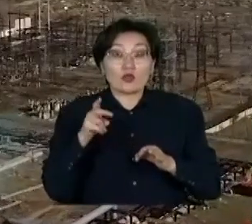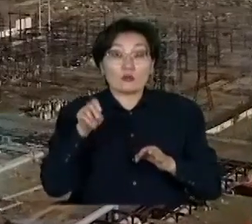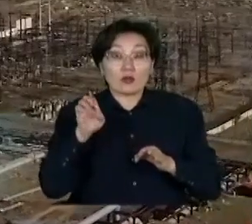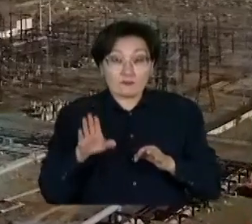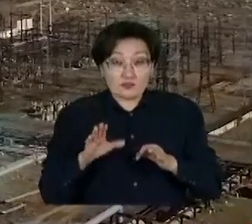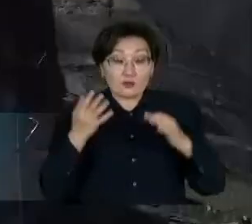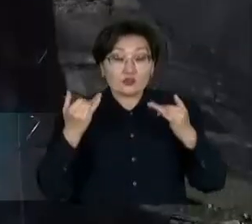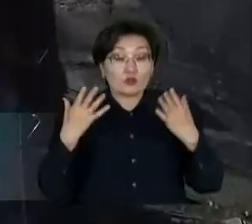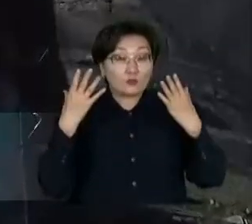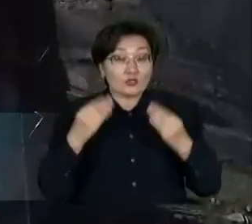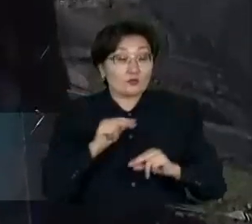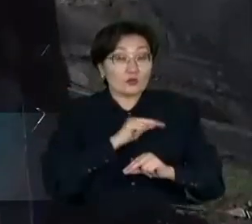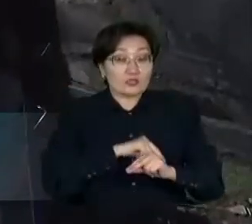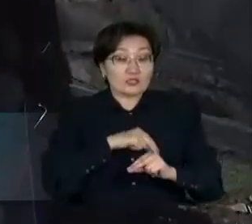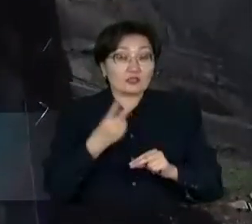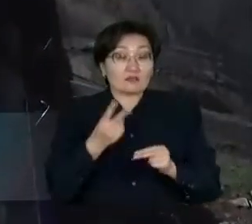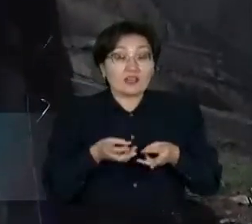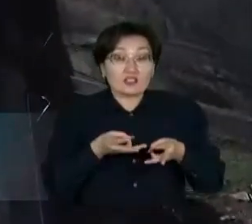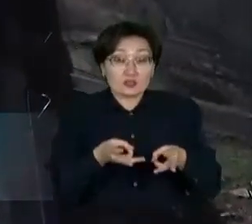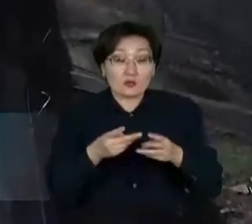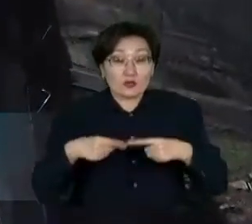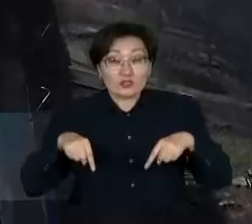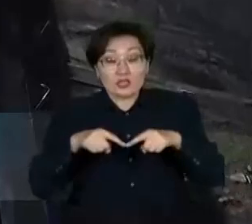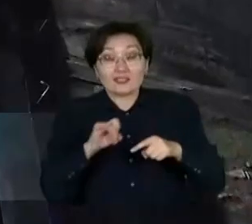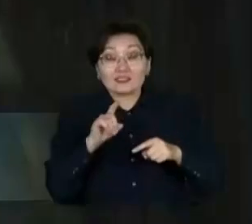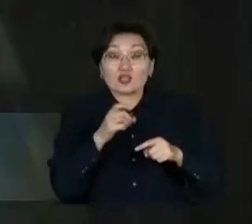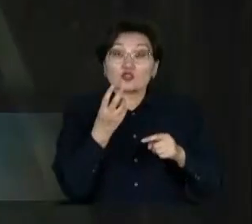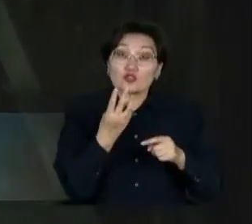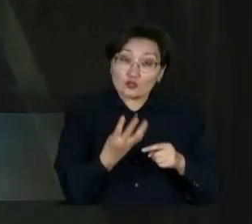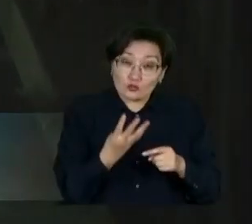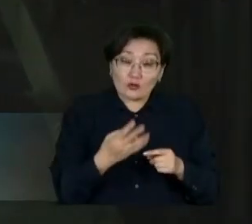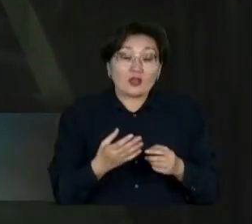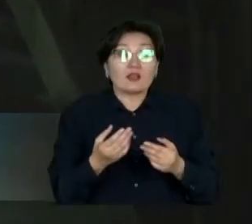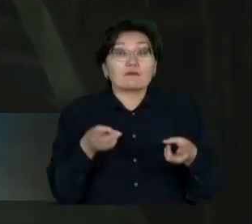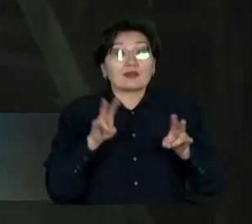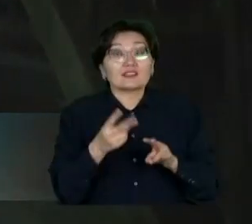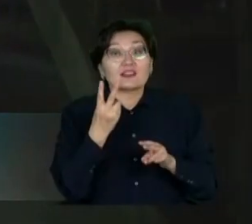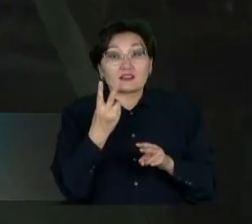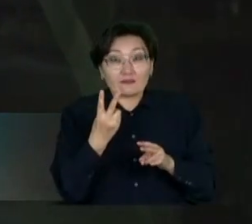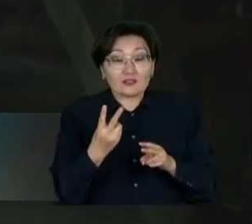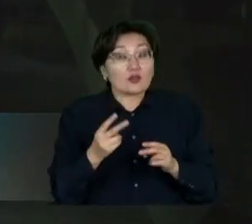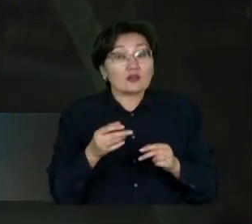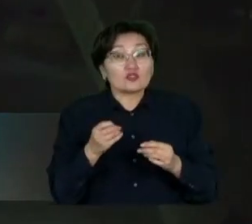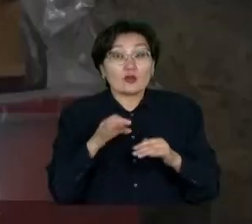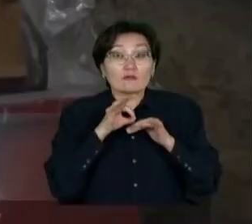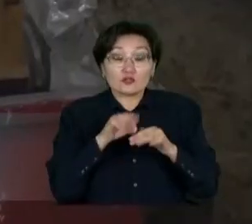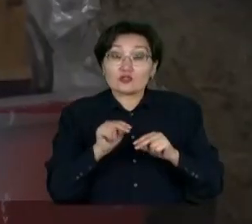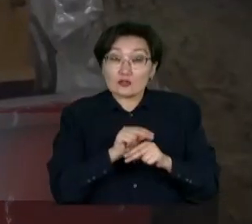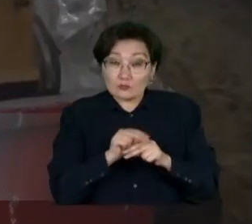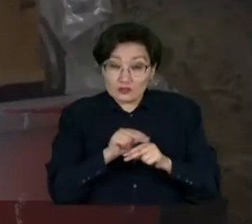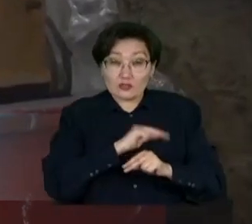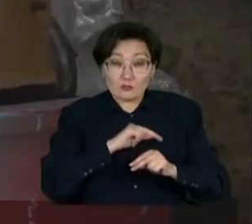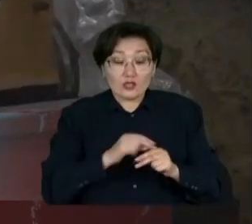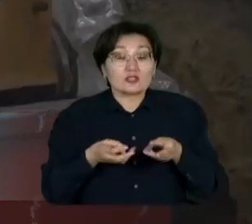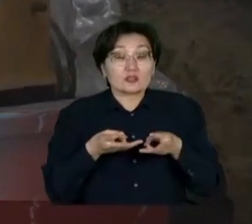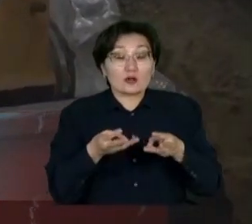на сегодняшний день работает 2 котла из 4. По остальным 2 еще ведутся пусконаладочные работы. Аким отметил, что